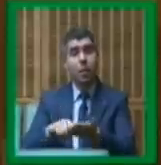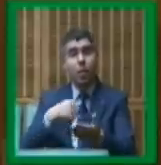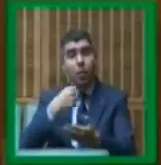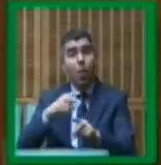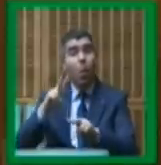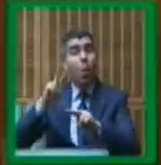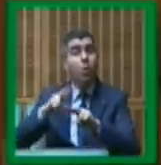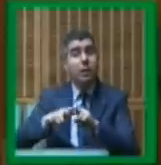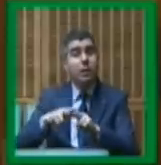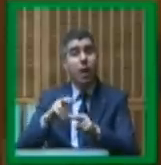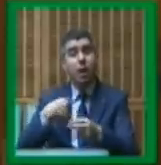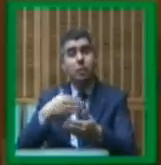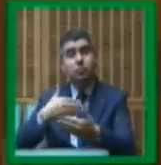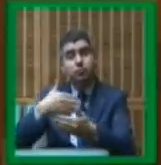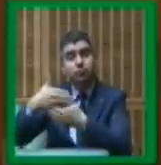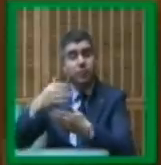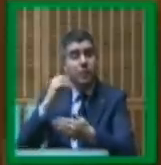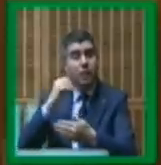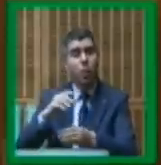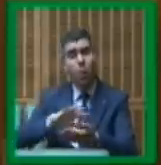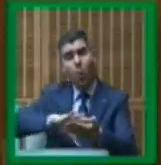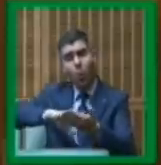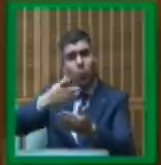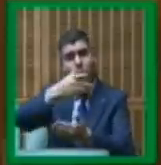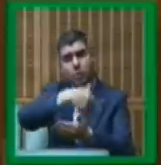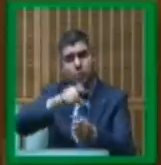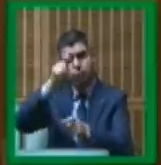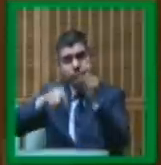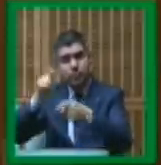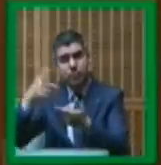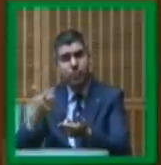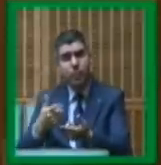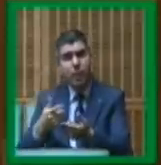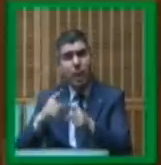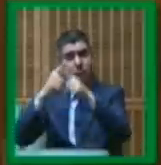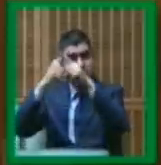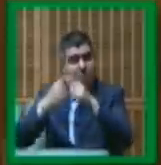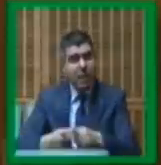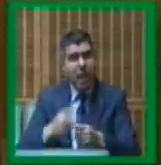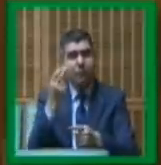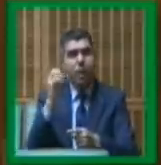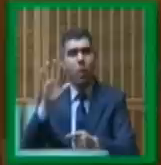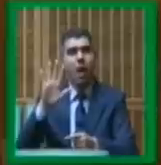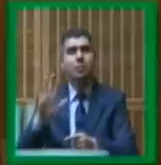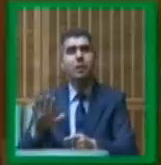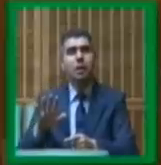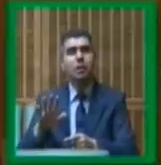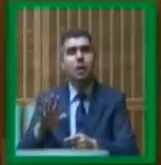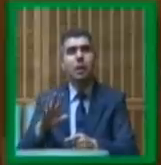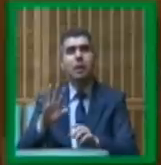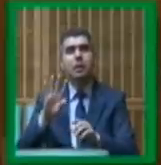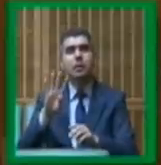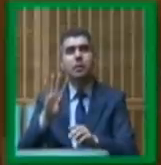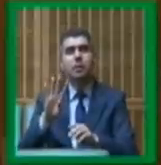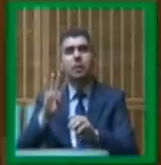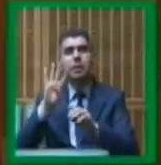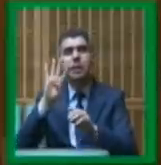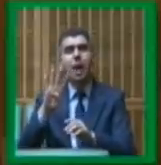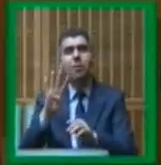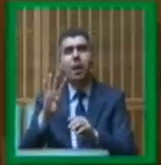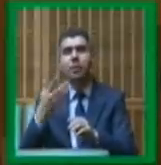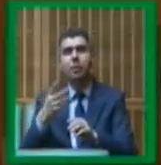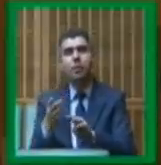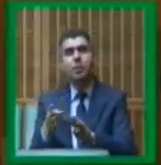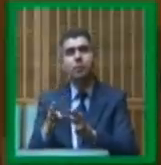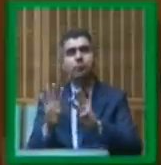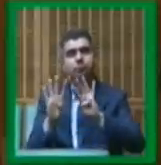الحسيمة تاونات، جهة ديال الحسيمة تاونات كاملة، يلا خصصتوا ليه في الميزانية ديال 2015 914 درهم. أما المواطن في